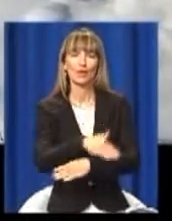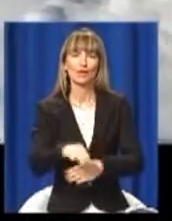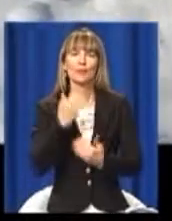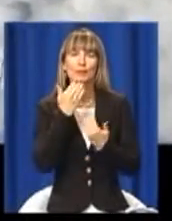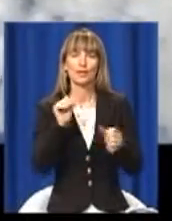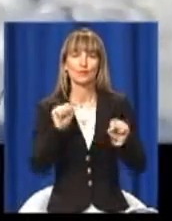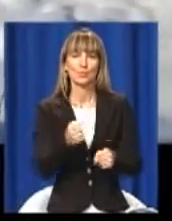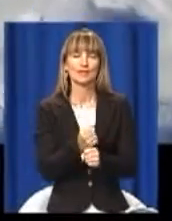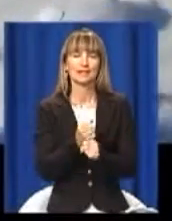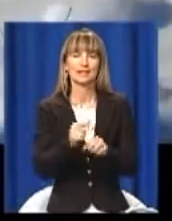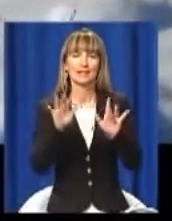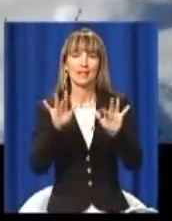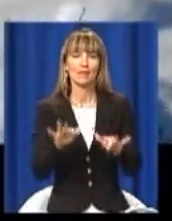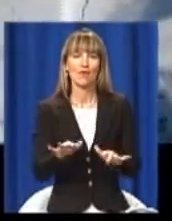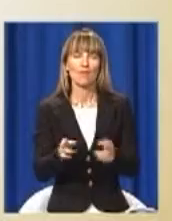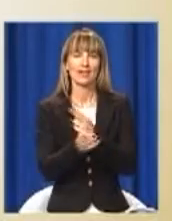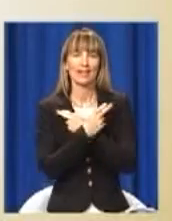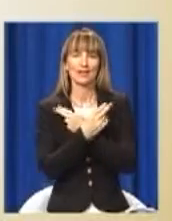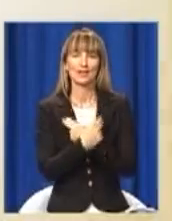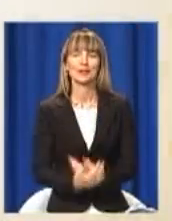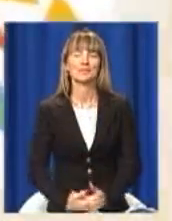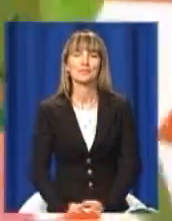наостанок можна зробити снігового янгола.